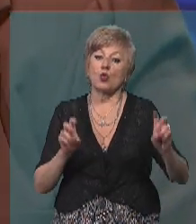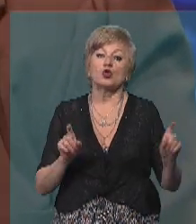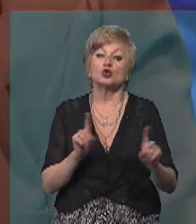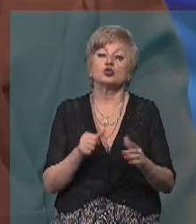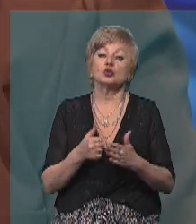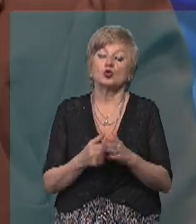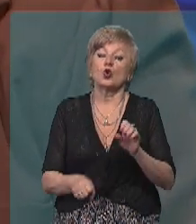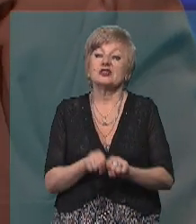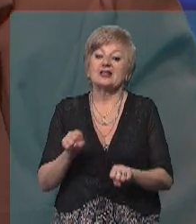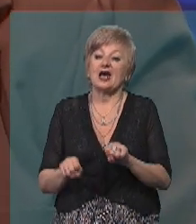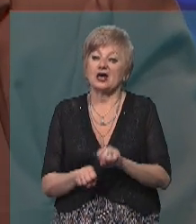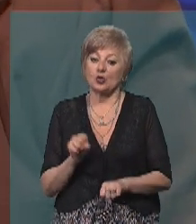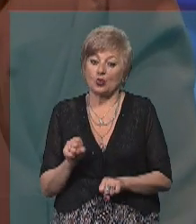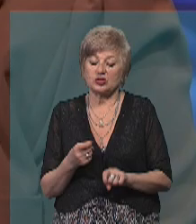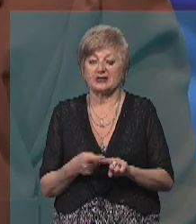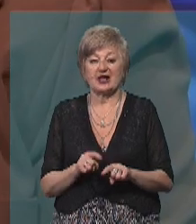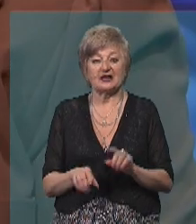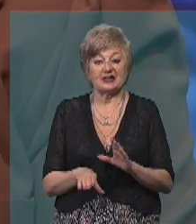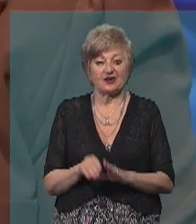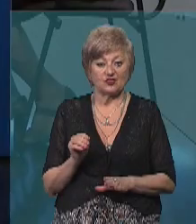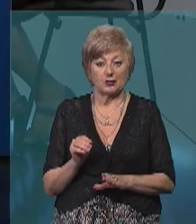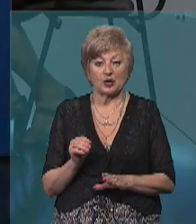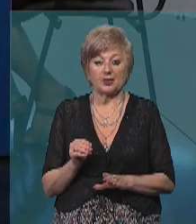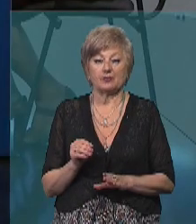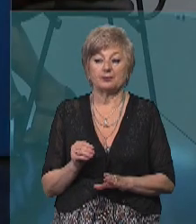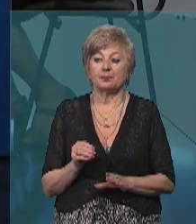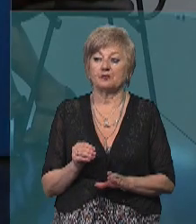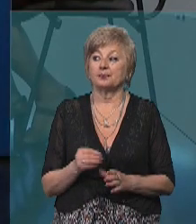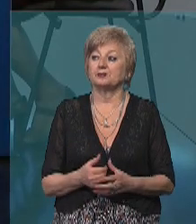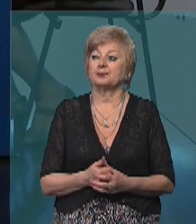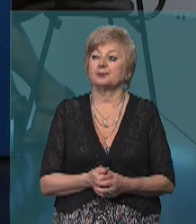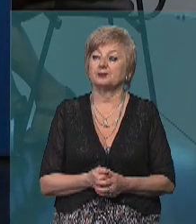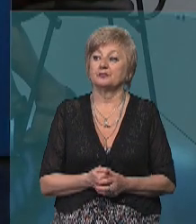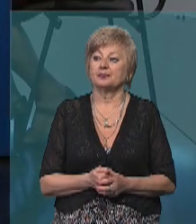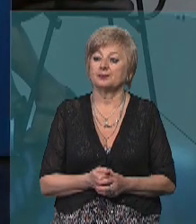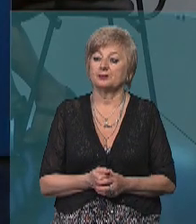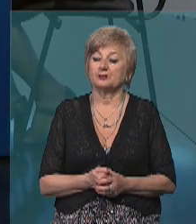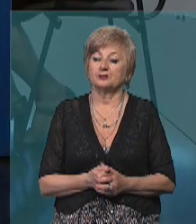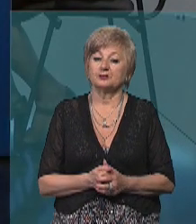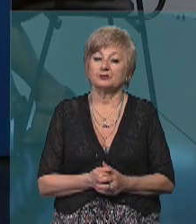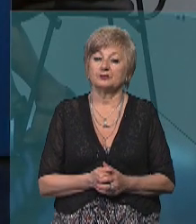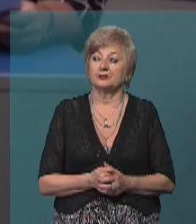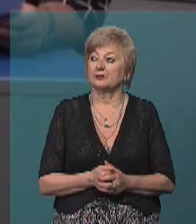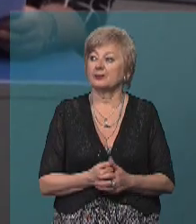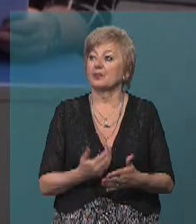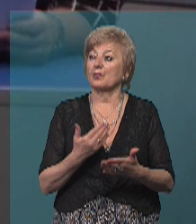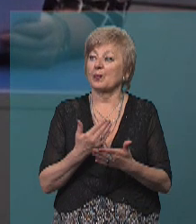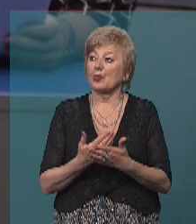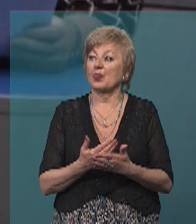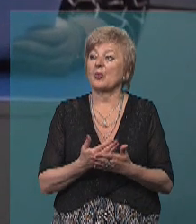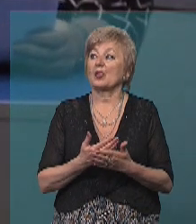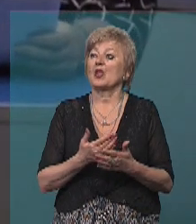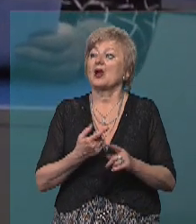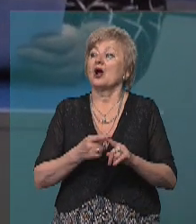щодо порушень на цих виборах. Будь ласка. Які були зафіксовані. Спостерігачами громадянської